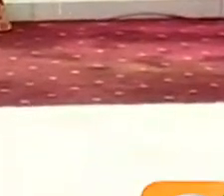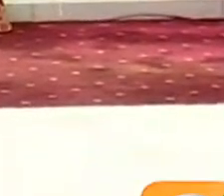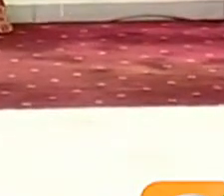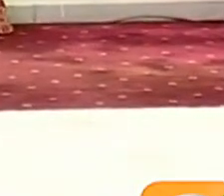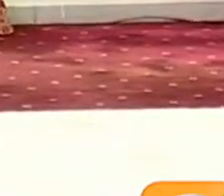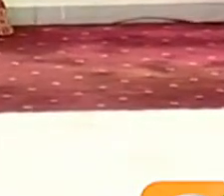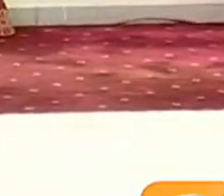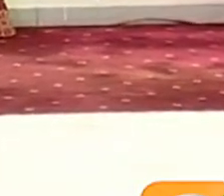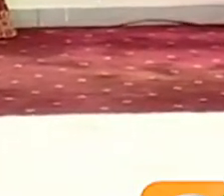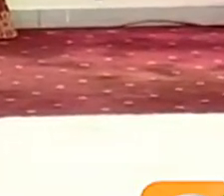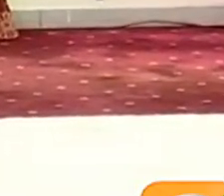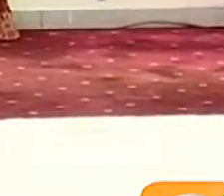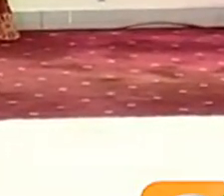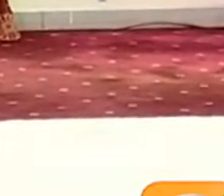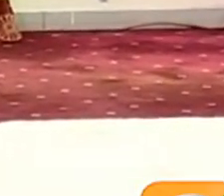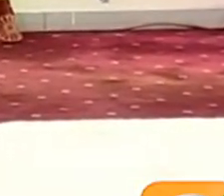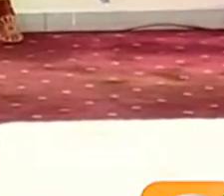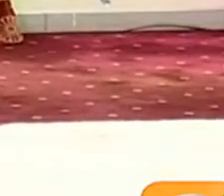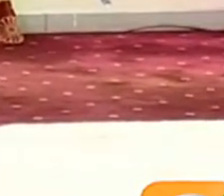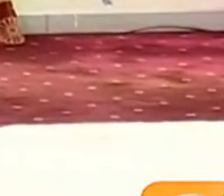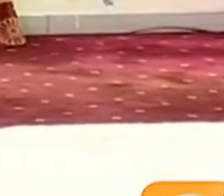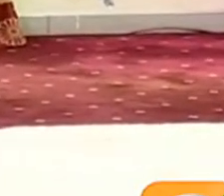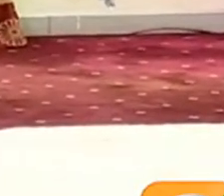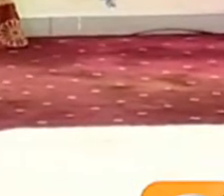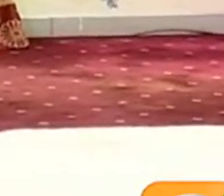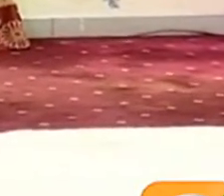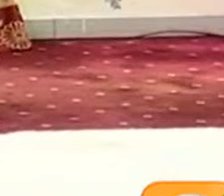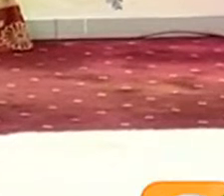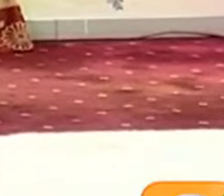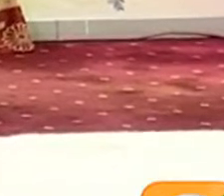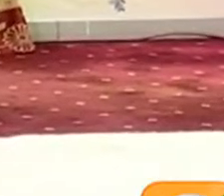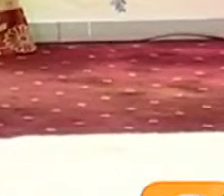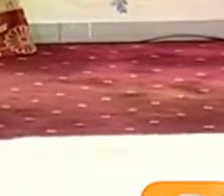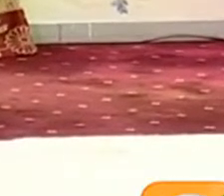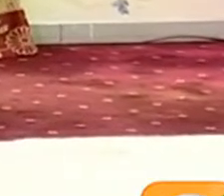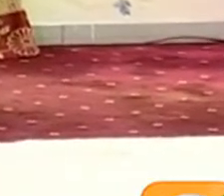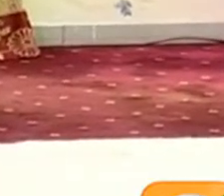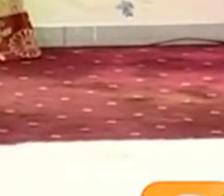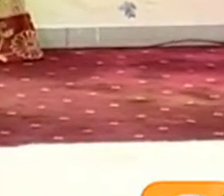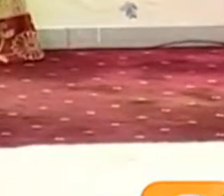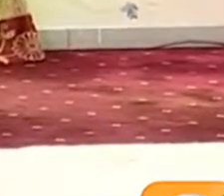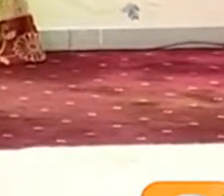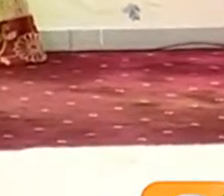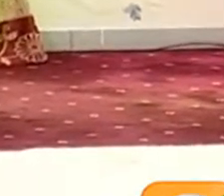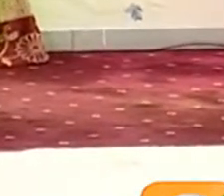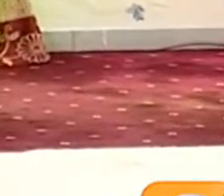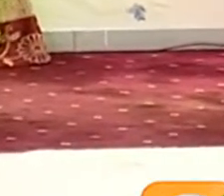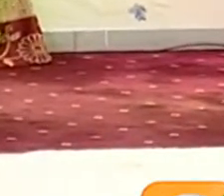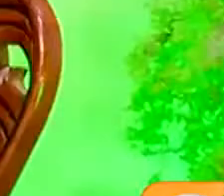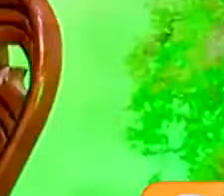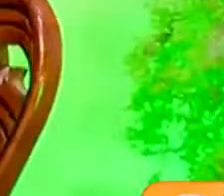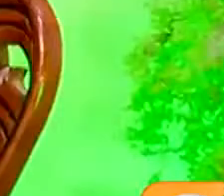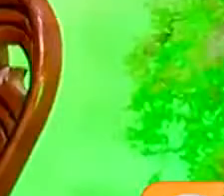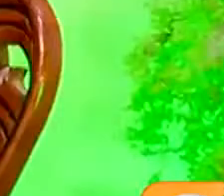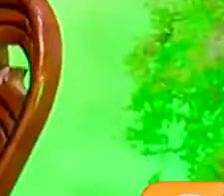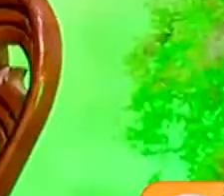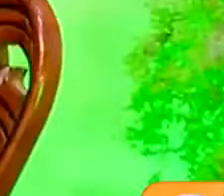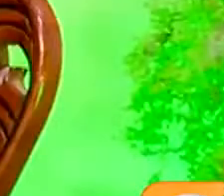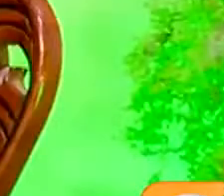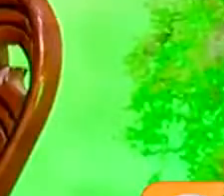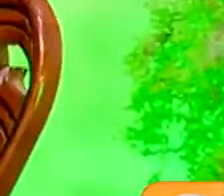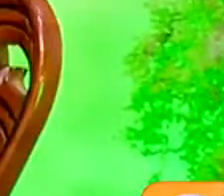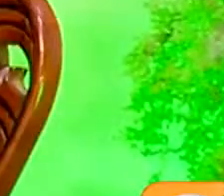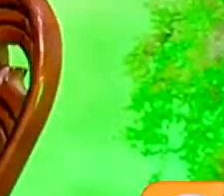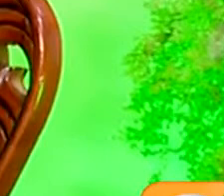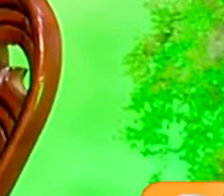unaweza ukasema sasa ya kwamba hauna machungu na wale viongozi ambao wakati wa kampeni walikuwa hawaungi mkono upande wa